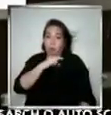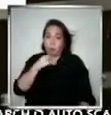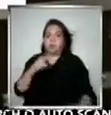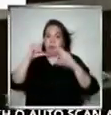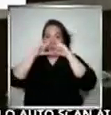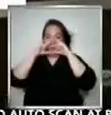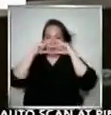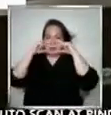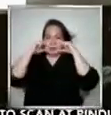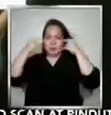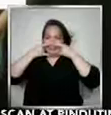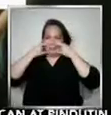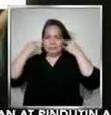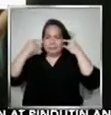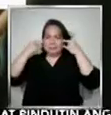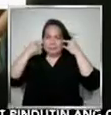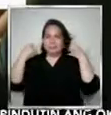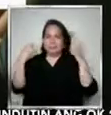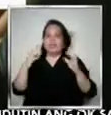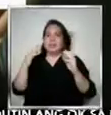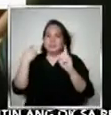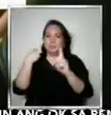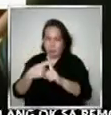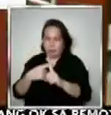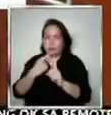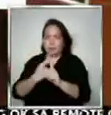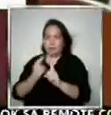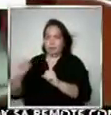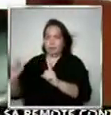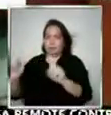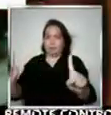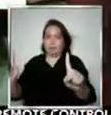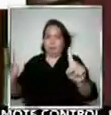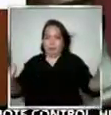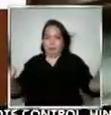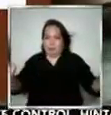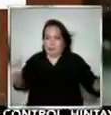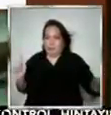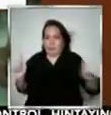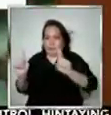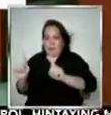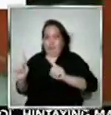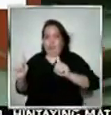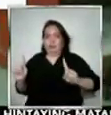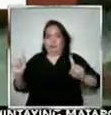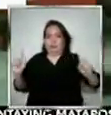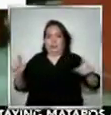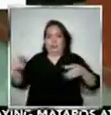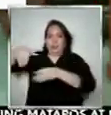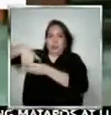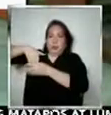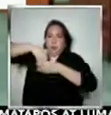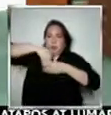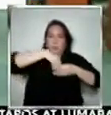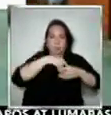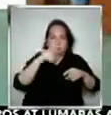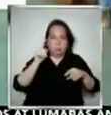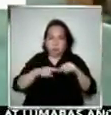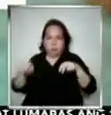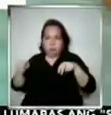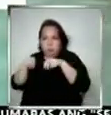ang social distancing. Lalagyan ng espasyo sa mga upuan para walang magdidikitan. At kapag napuno na ang mga